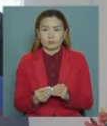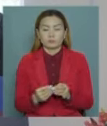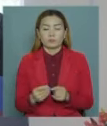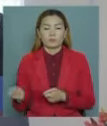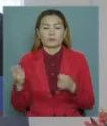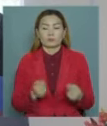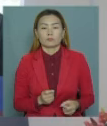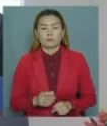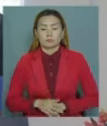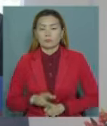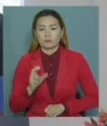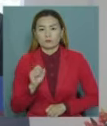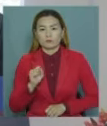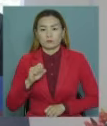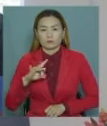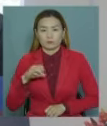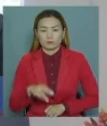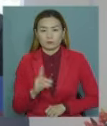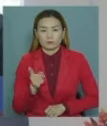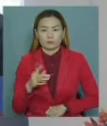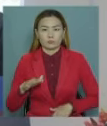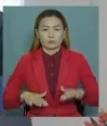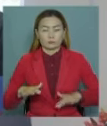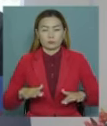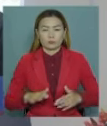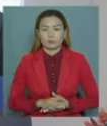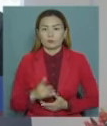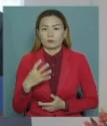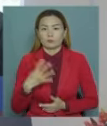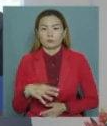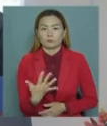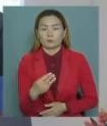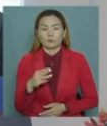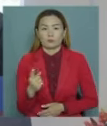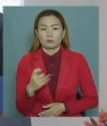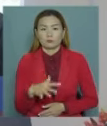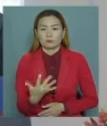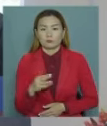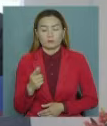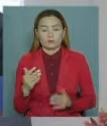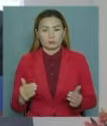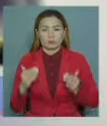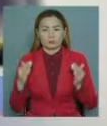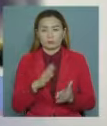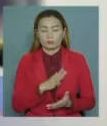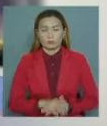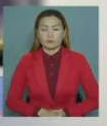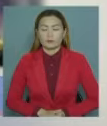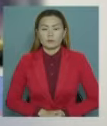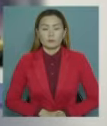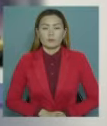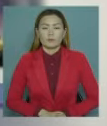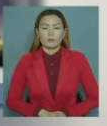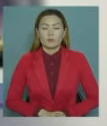jetkizuvchisi Karat jawapkerchilik chektewli serikteshi 1 kilogram üçin 145 tengeden 155 tengege deyin köterdi. 2%ga eger